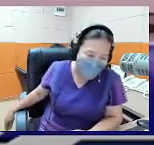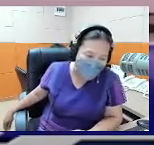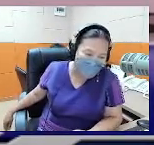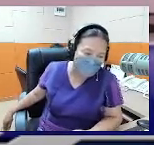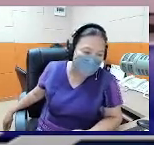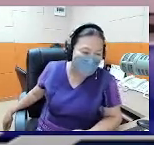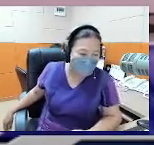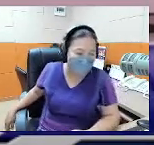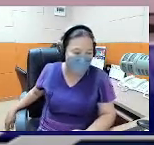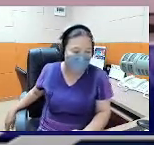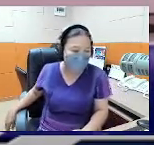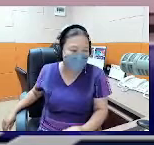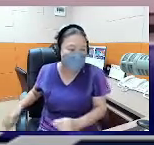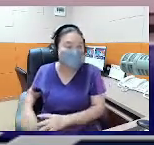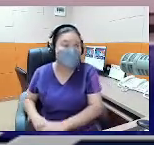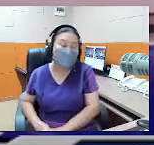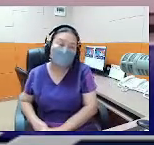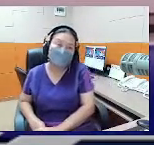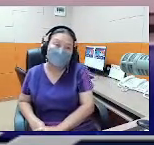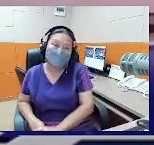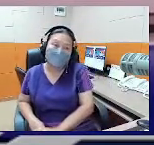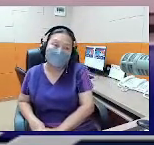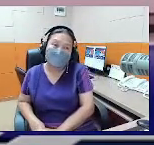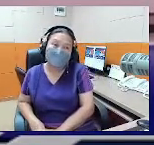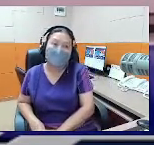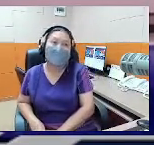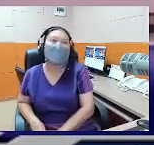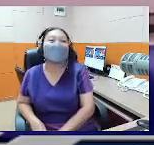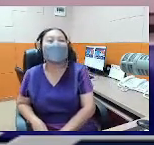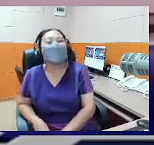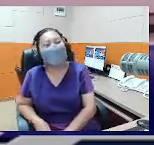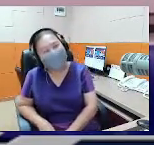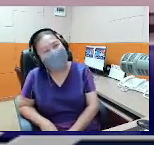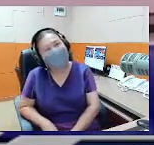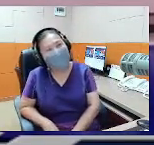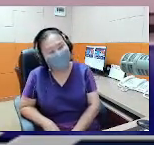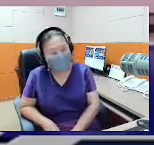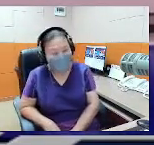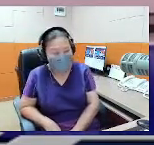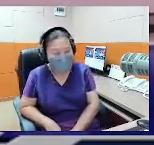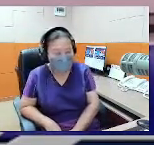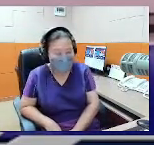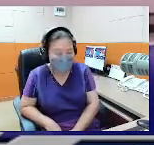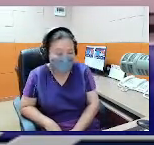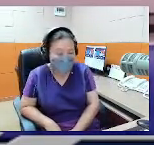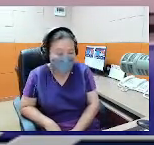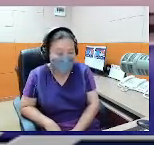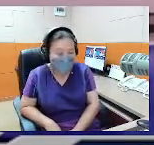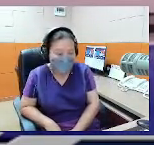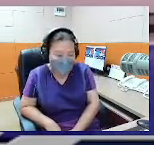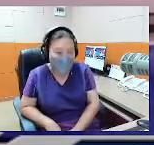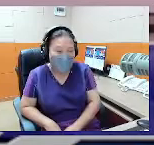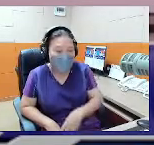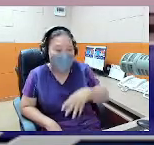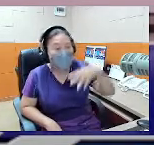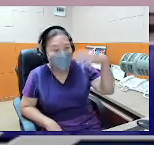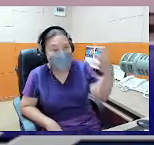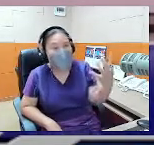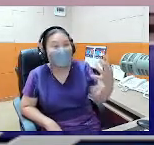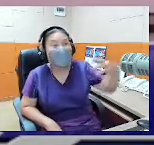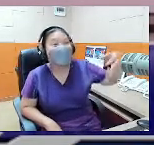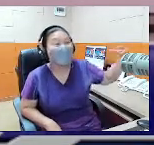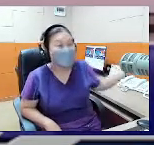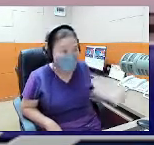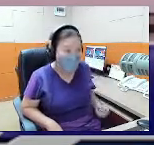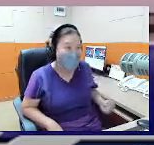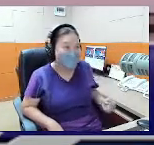คะแล้วก็จะมีการส่งเด็กไปฝึกงานประเทศซาอุดิอาระเบียอย่างเงี้ยค่ะเป ็ นตอนนี้กำลังพูดคุยกันอยู่ค่ะ ค่ะก็คือเน้น